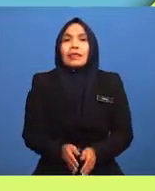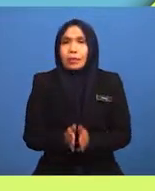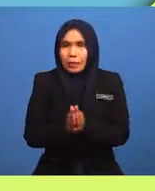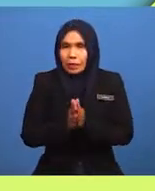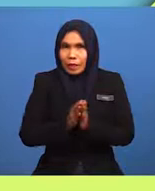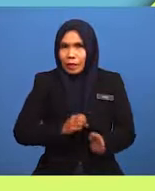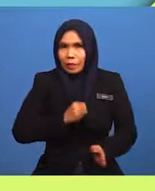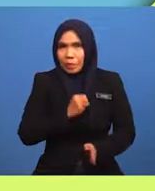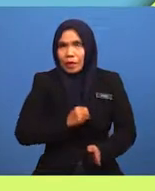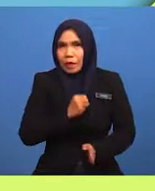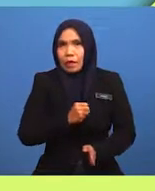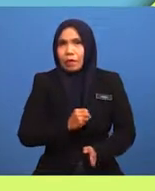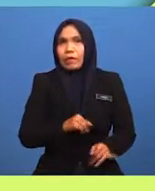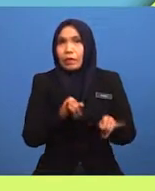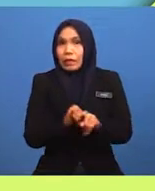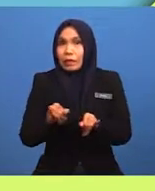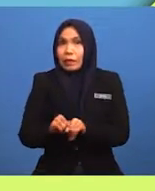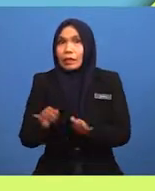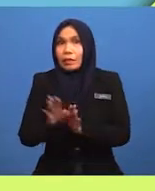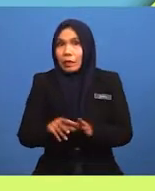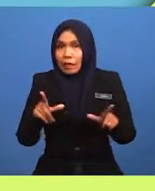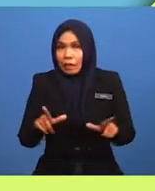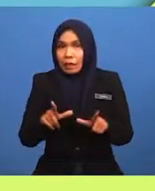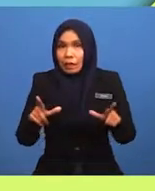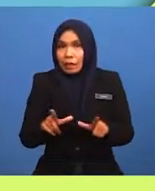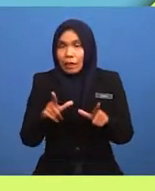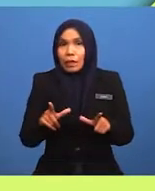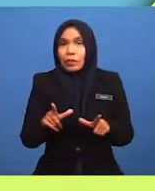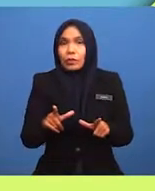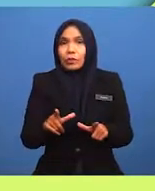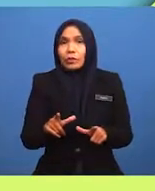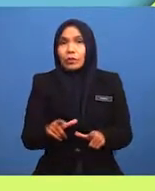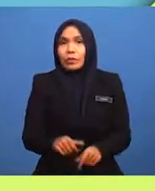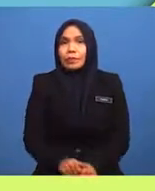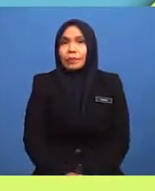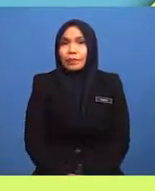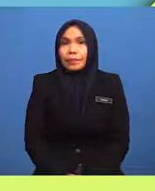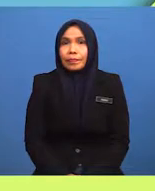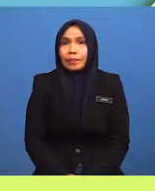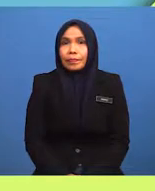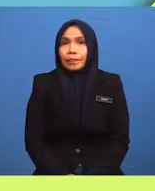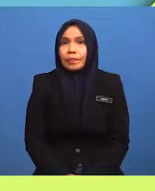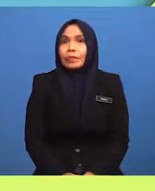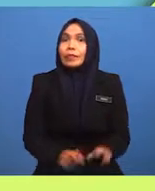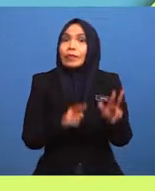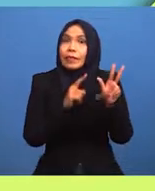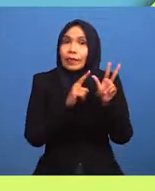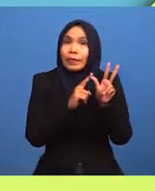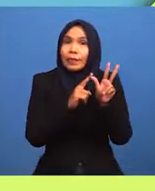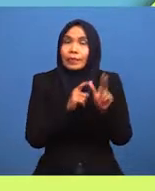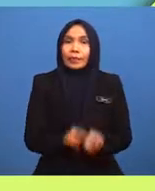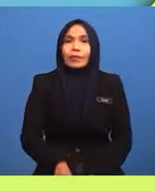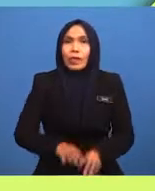berlaku perselisihan faham antara ahli keluarga. Kepentingan yang ketiga